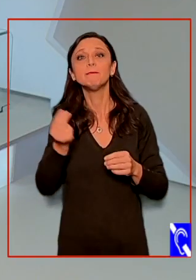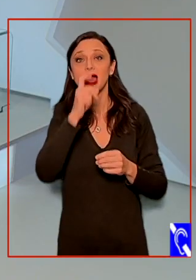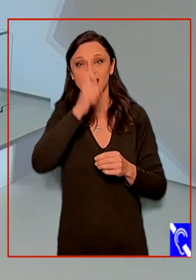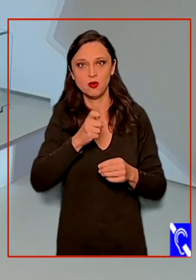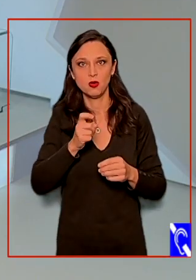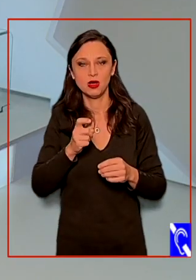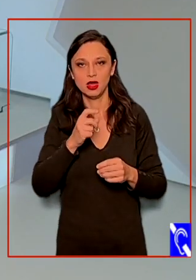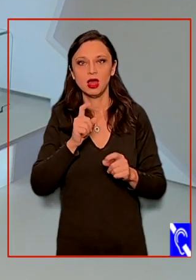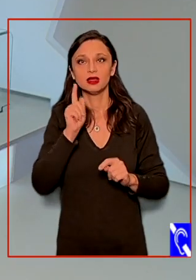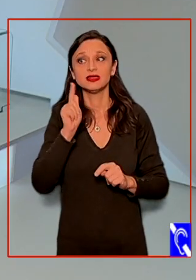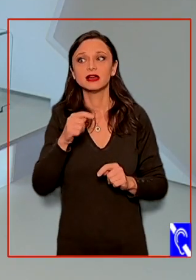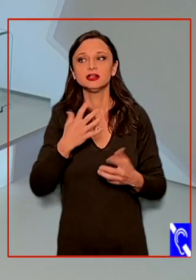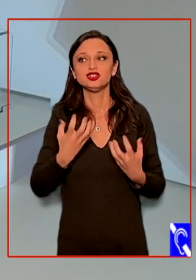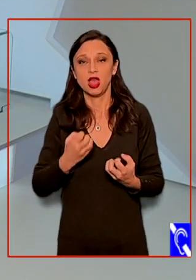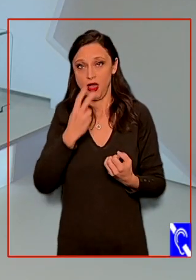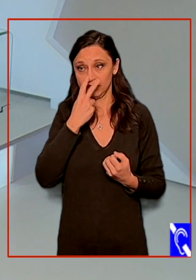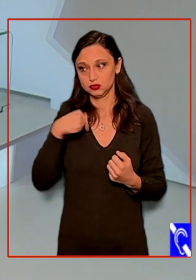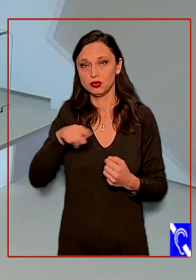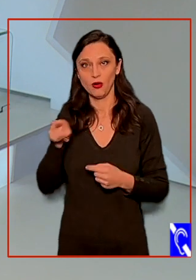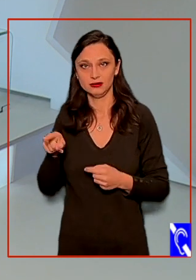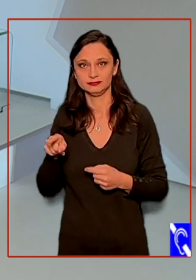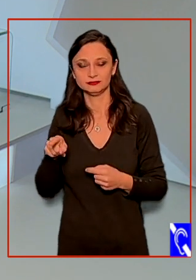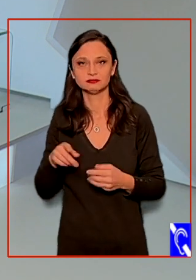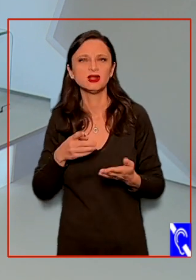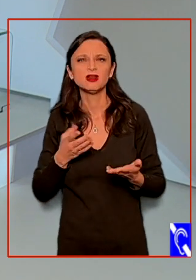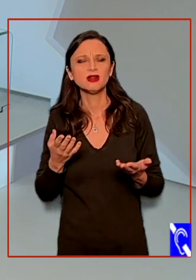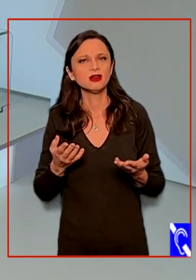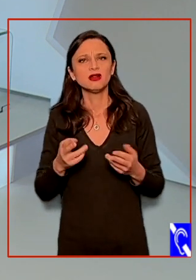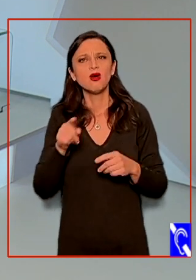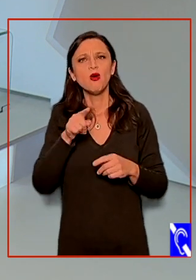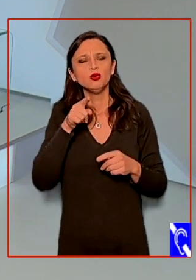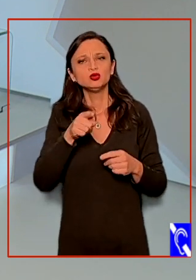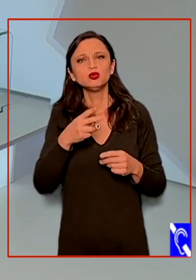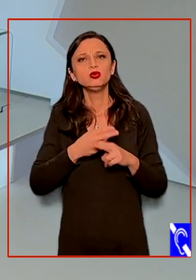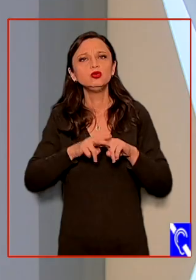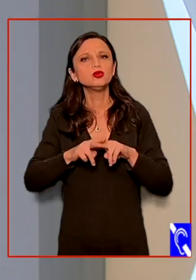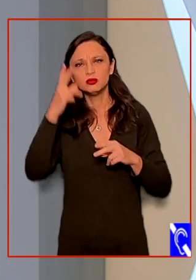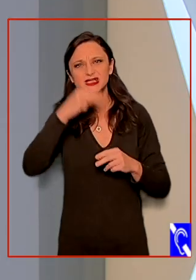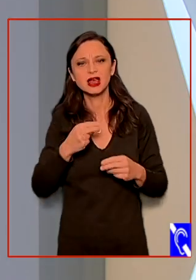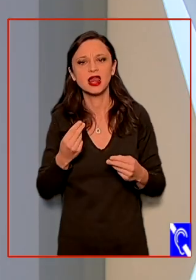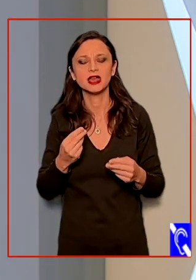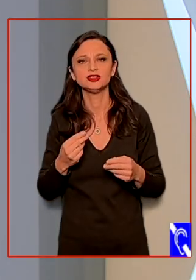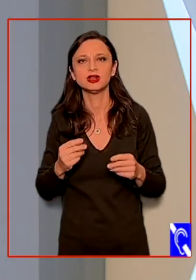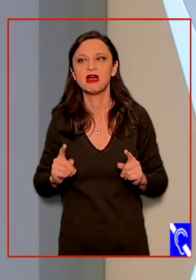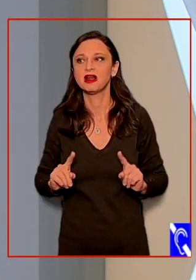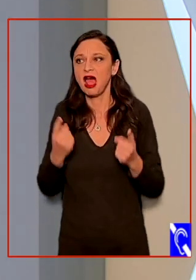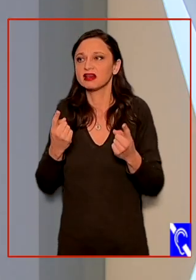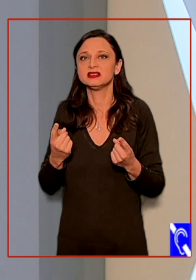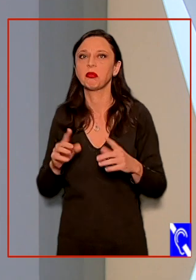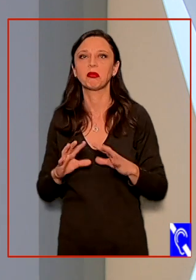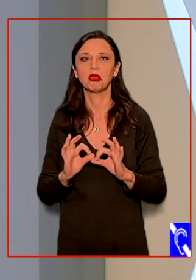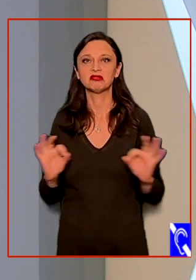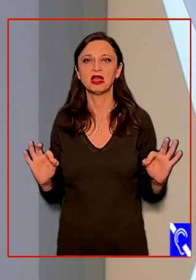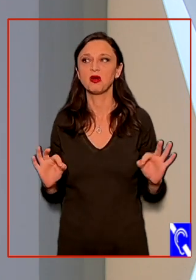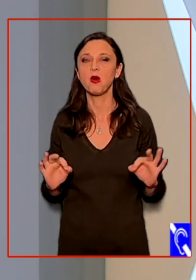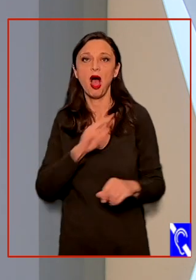Cum înțelegem această lipsă de reacție din partea unor autorități care exact asta e menirea lor, de control, de verificare în astfel